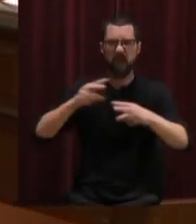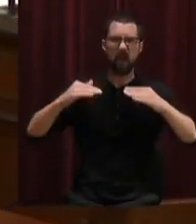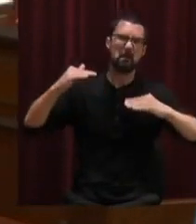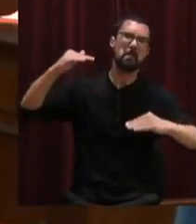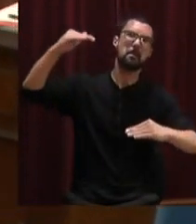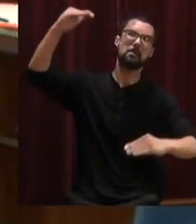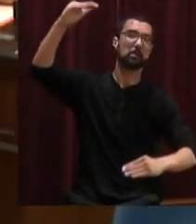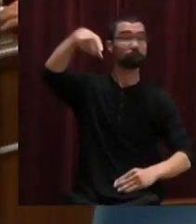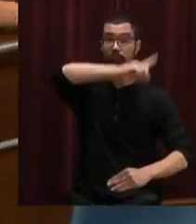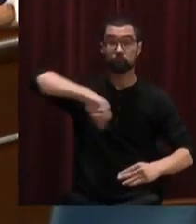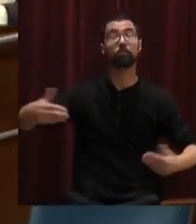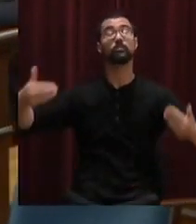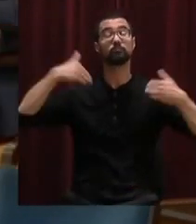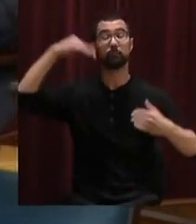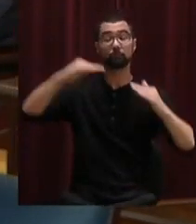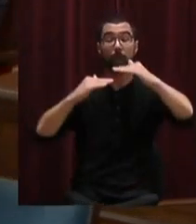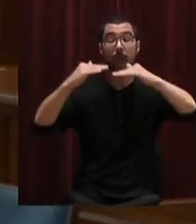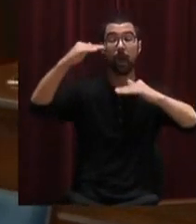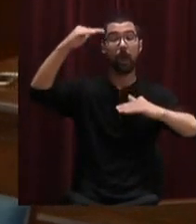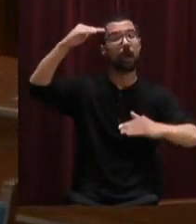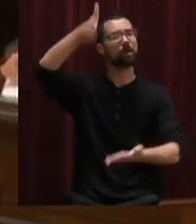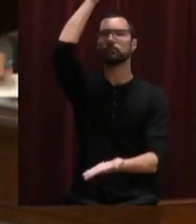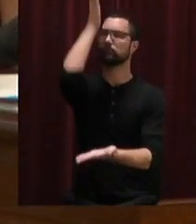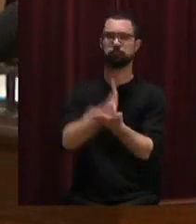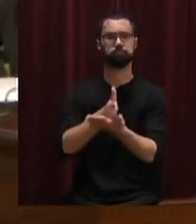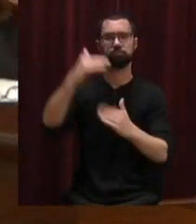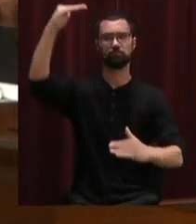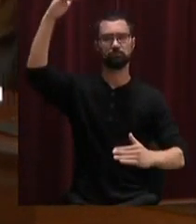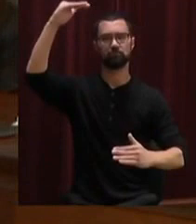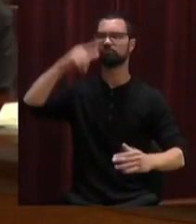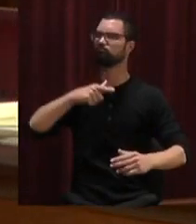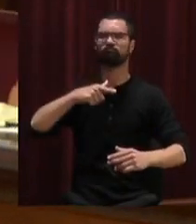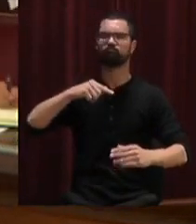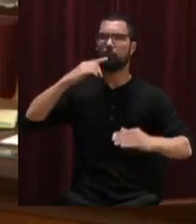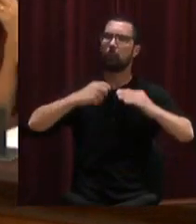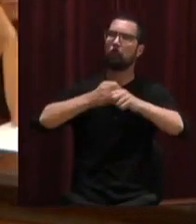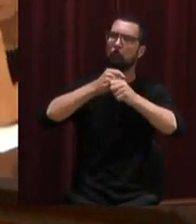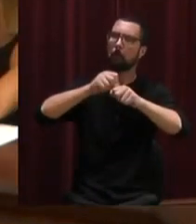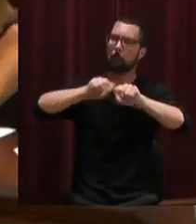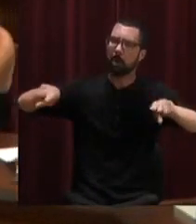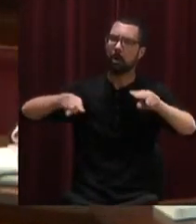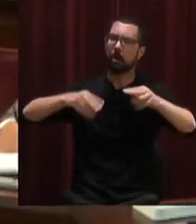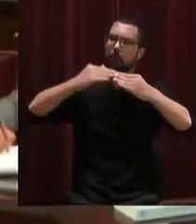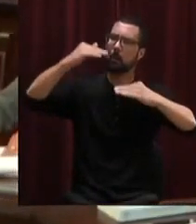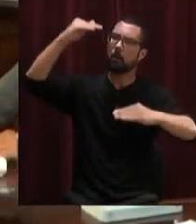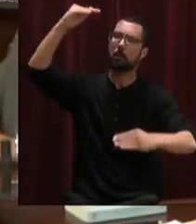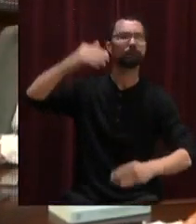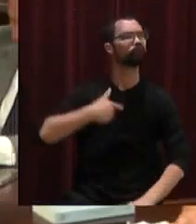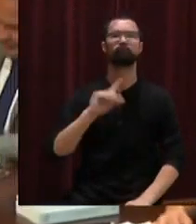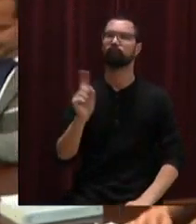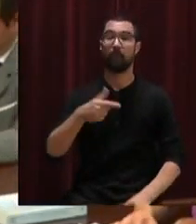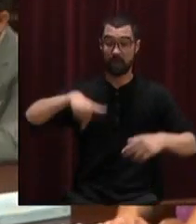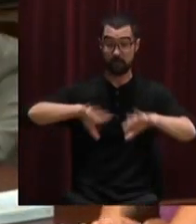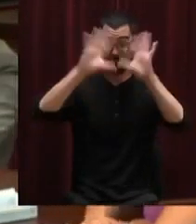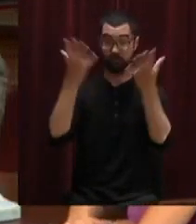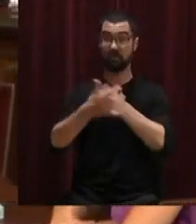responsabilitat nostra rompre amb aquesta tendència i rebel·lar-nos contra la desigualtat creixent. Mentre hi hagi pobresa en